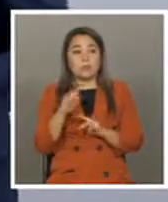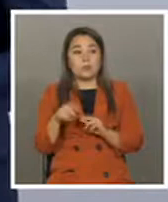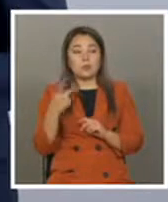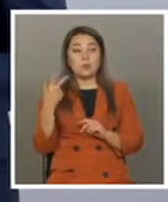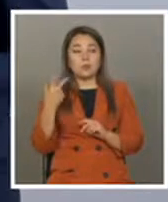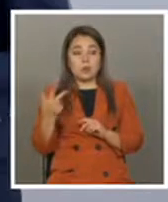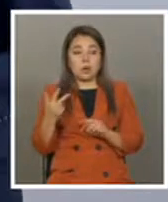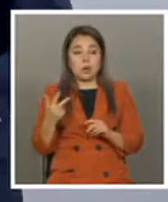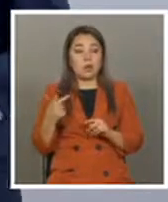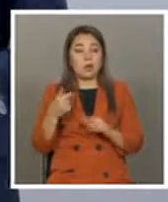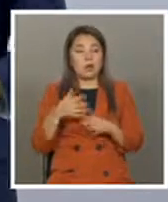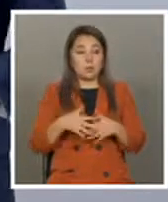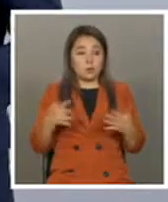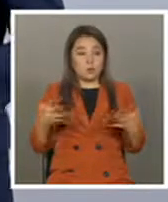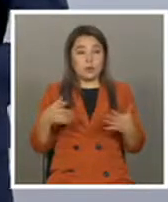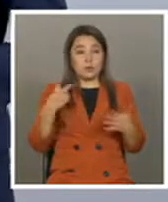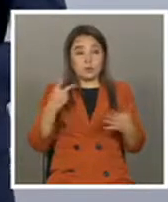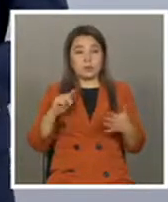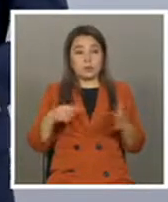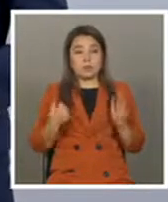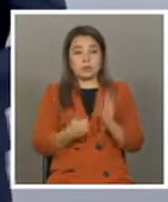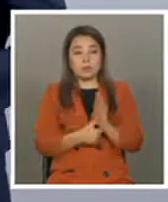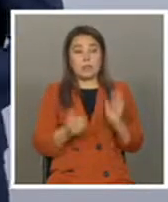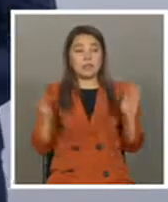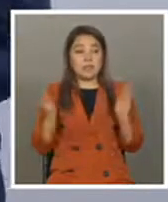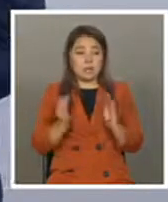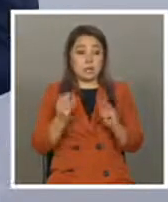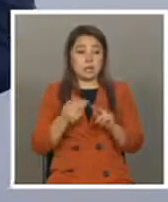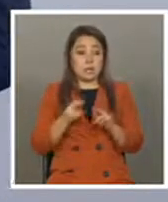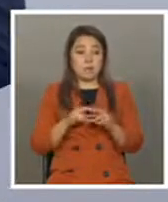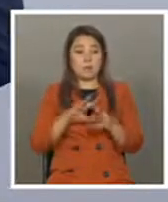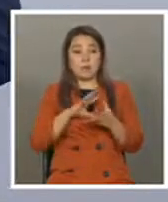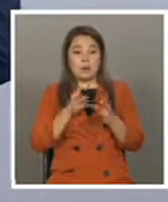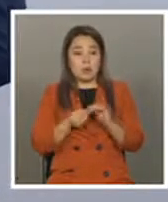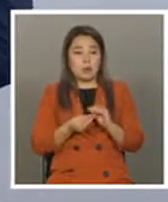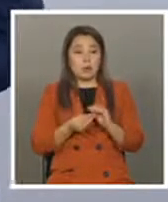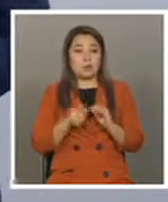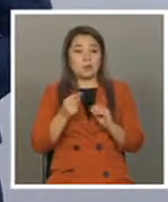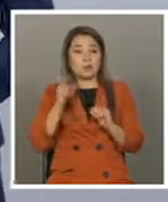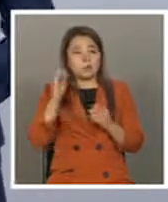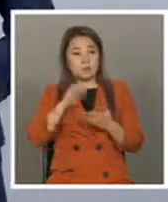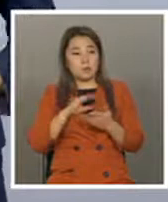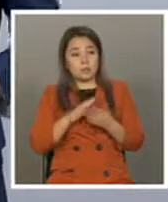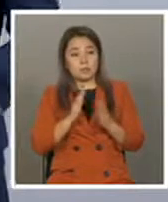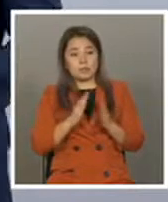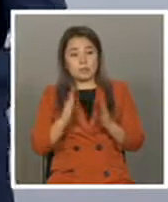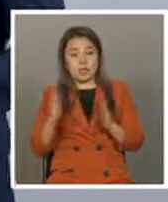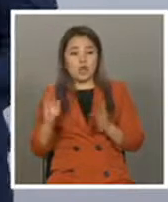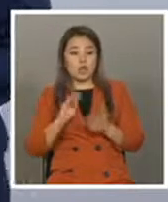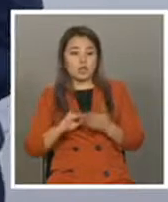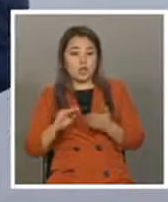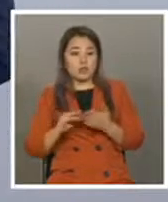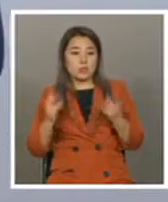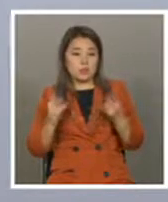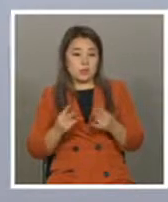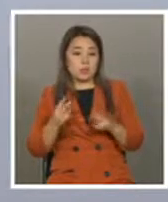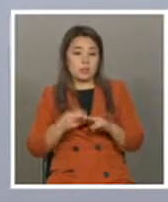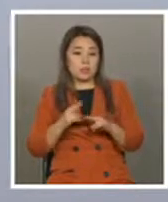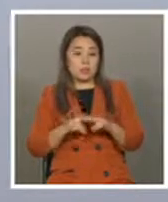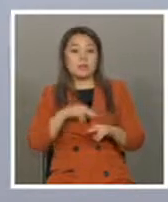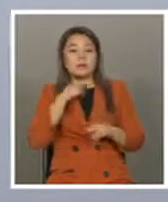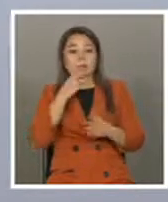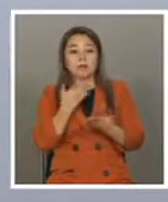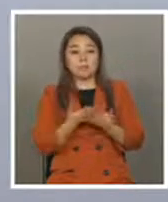-12.10-3-тен үлкен, бірақ 2.10-6-дан кіші барлық бүтін сандарды тізіп жазып алайық. Олар экранда